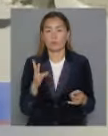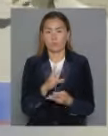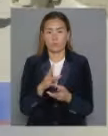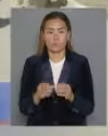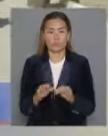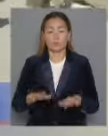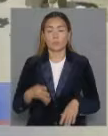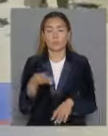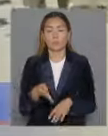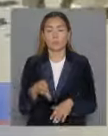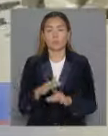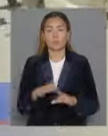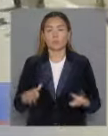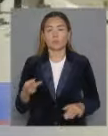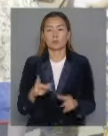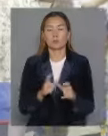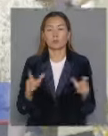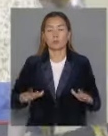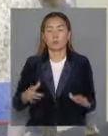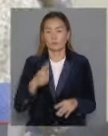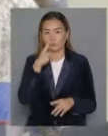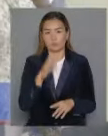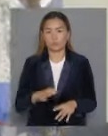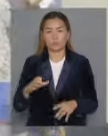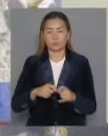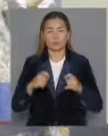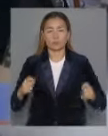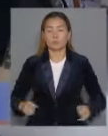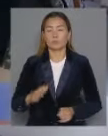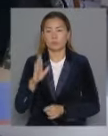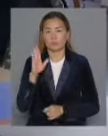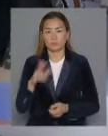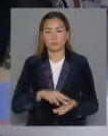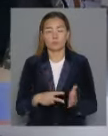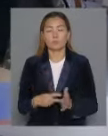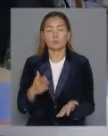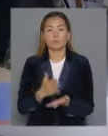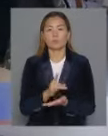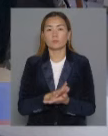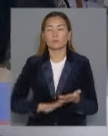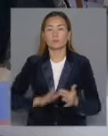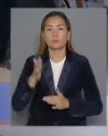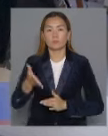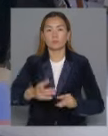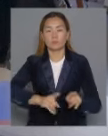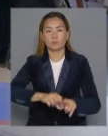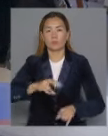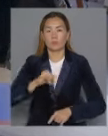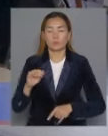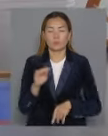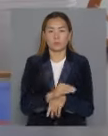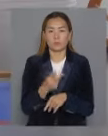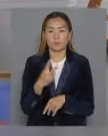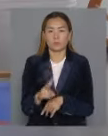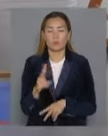келеді. 4000 оқушыға лайықталған 2 білім ошағы биыл қыркүйекте пайдалануға беріледі деп жоспарлануда. Сонымен қатар алдағы жылдары Атырауда тағы да